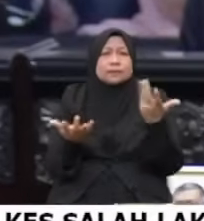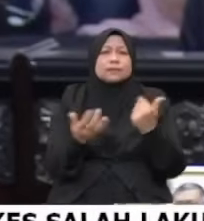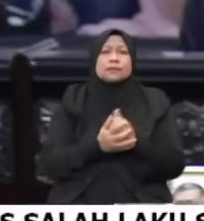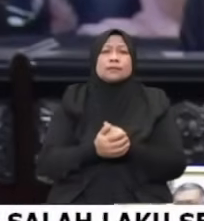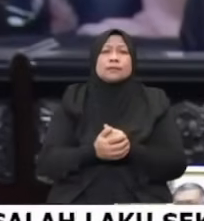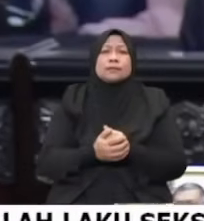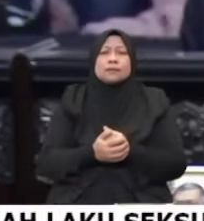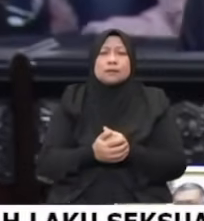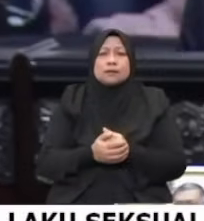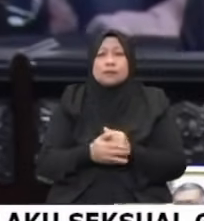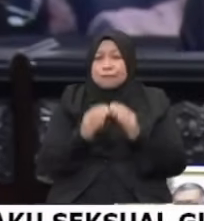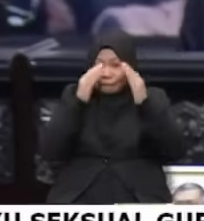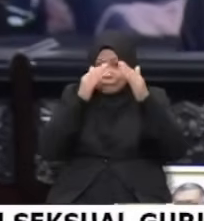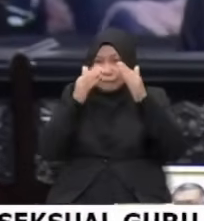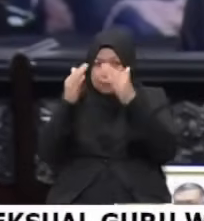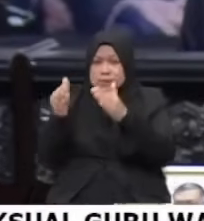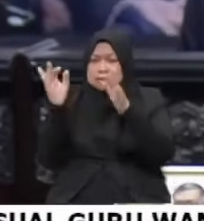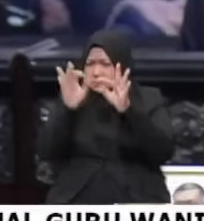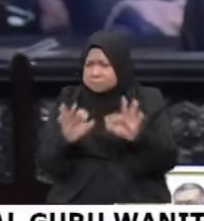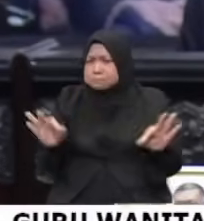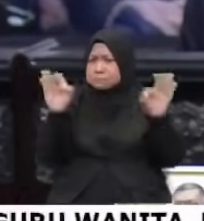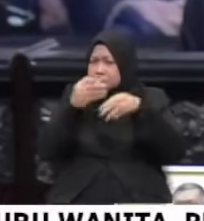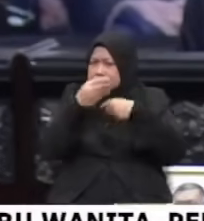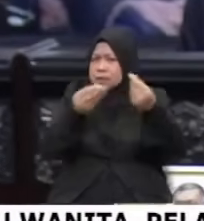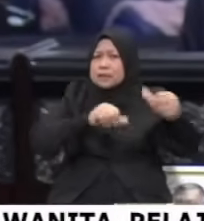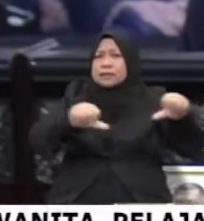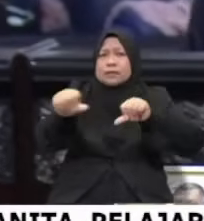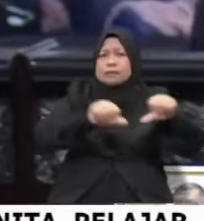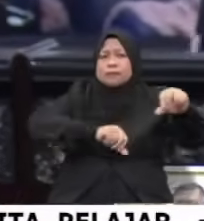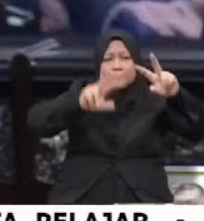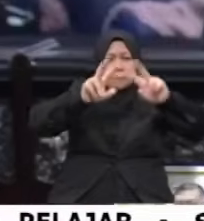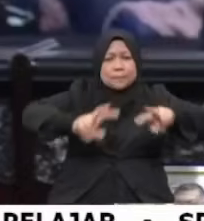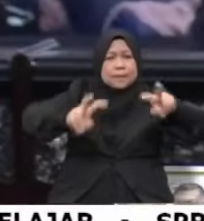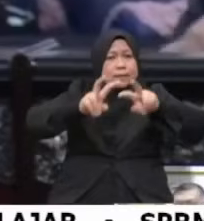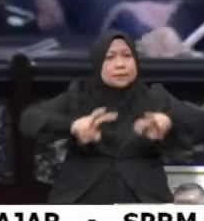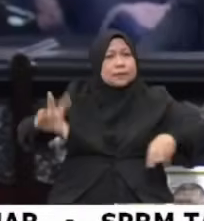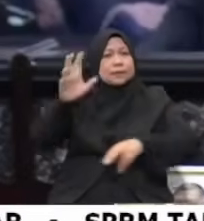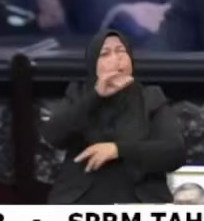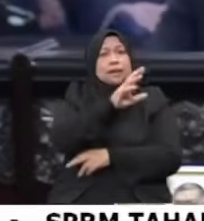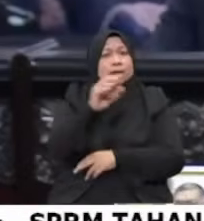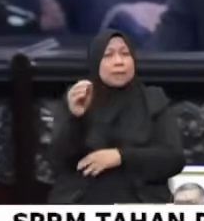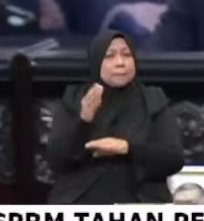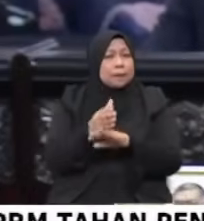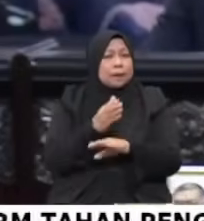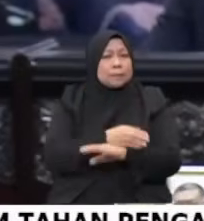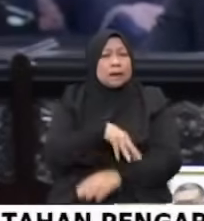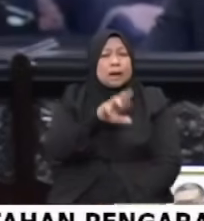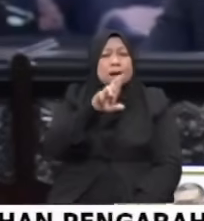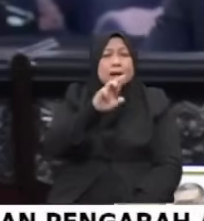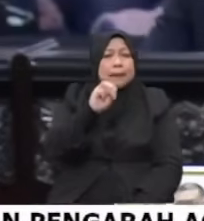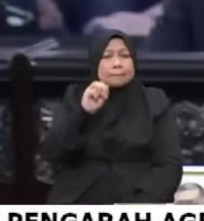teknikal fokus juga perlu diberi kepada aktiviti penyelidik dan pengembangan